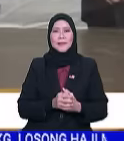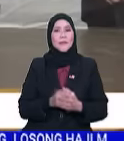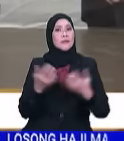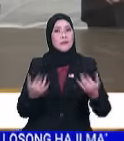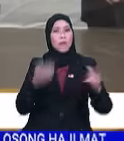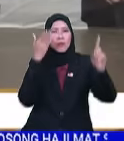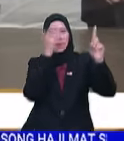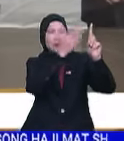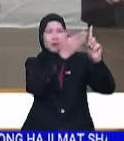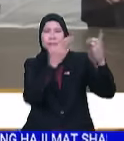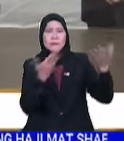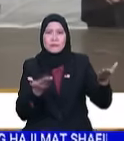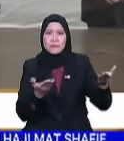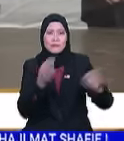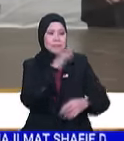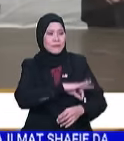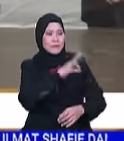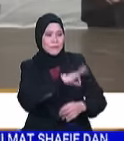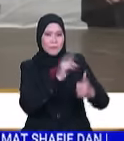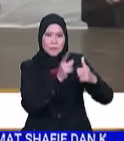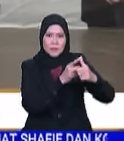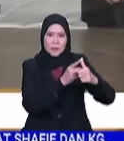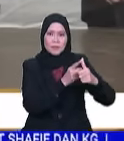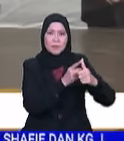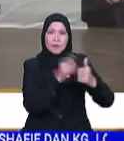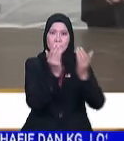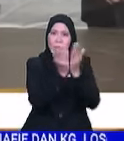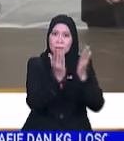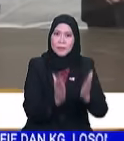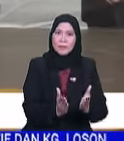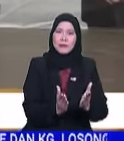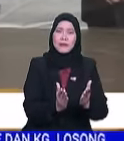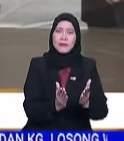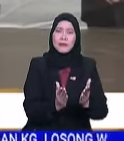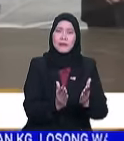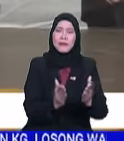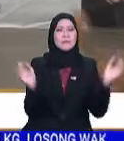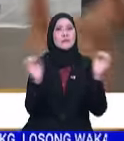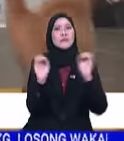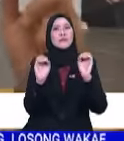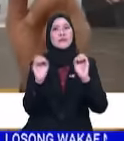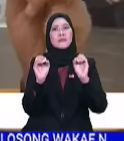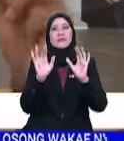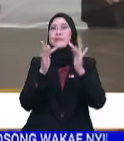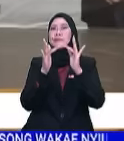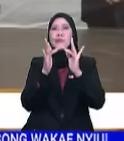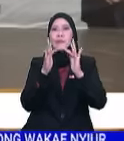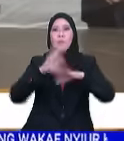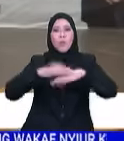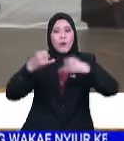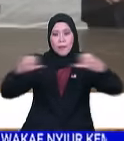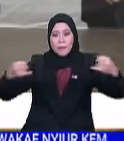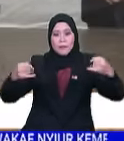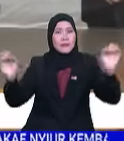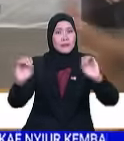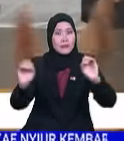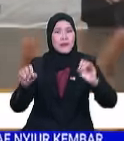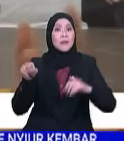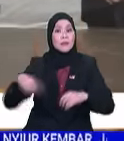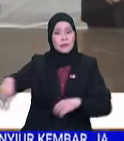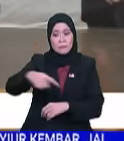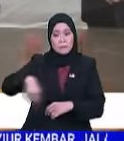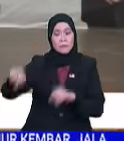tujuan kita ialah untuk memberi manfaat pertama kepada pelajar-pelajar yang tidak ada internet online ni, supaya mereka